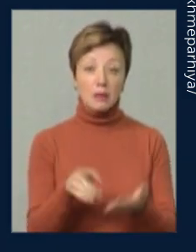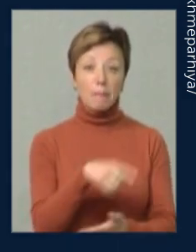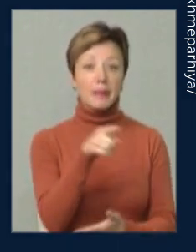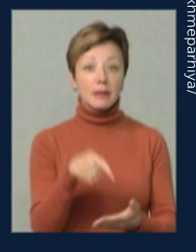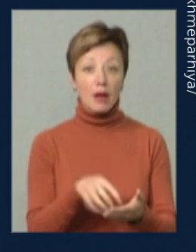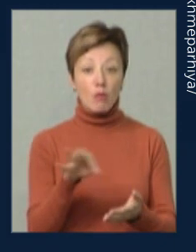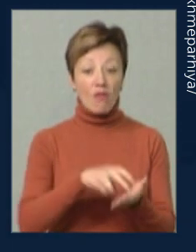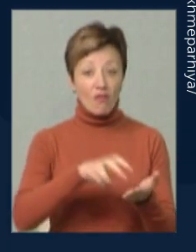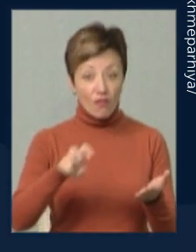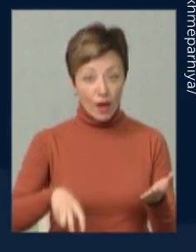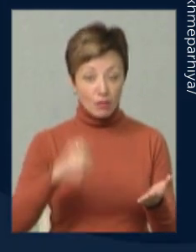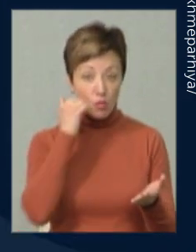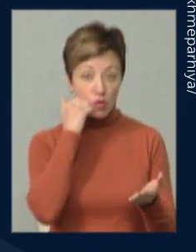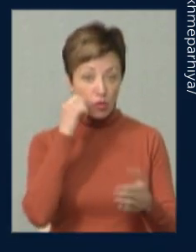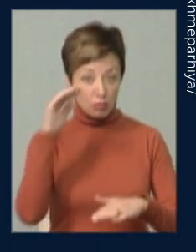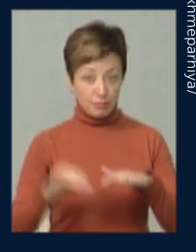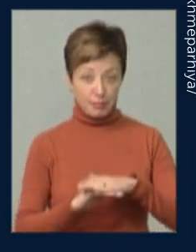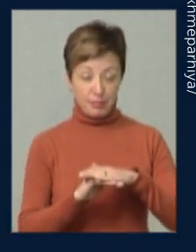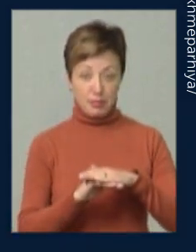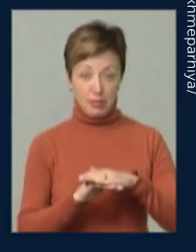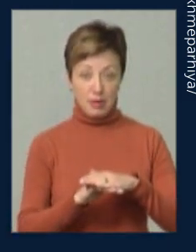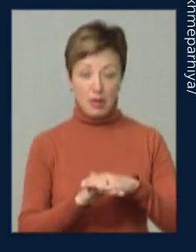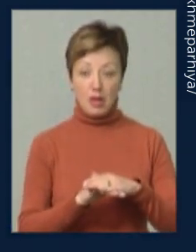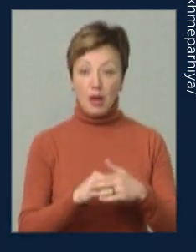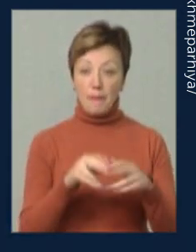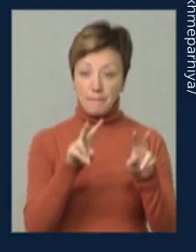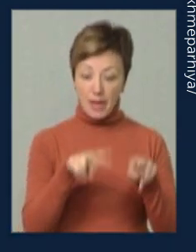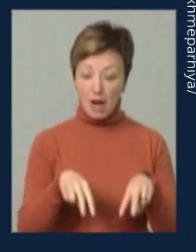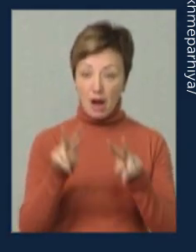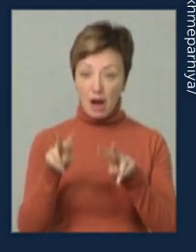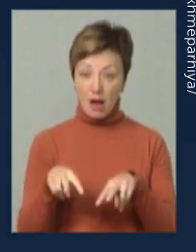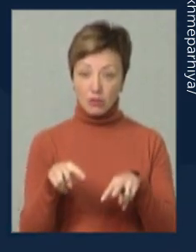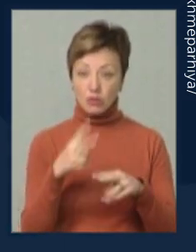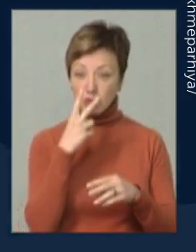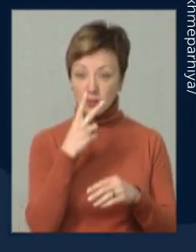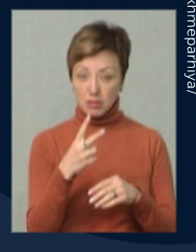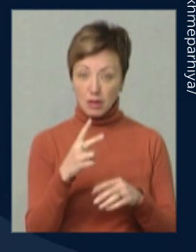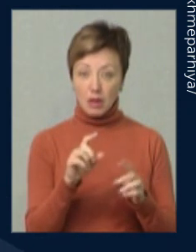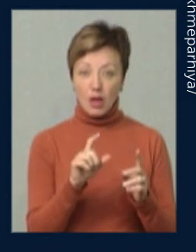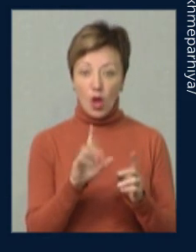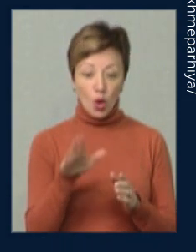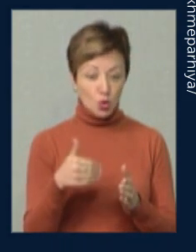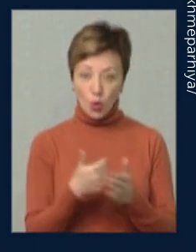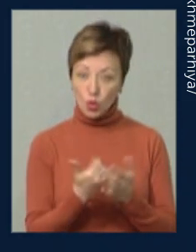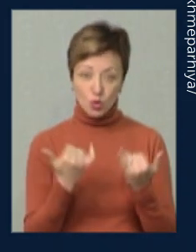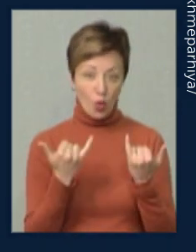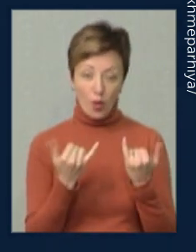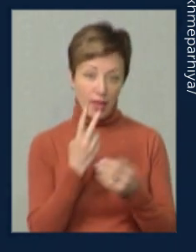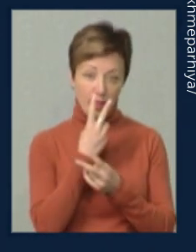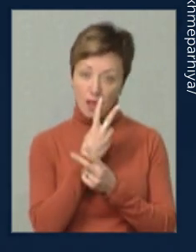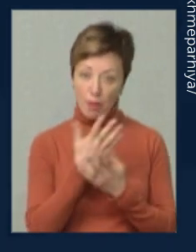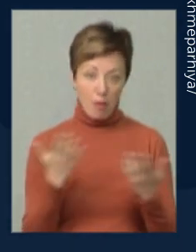питання про вихід з московського патріархату. От переглянула стрічку єпархії і до сьогодні не